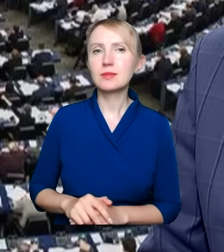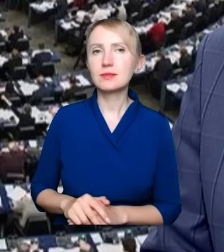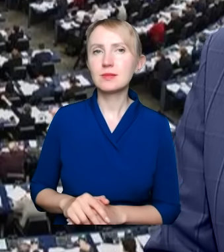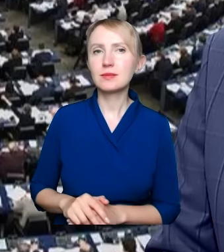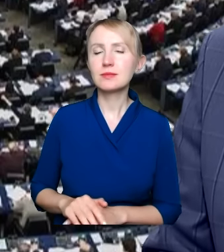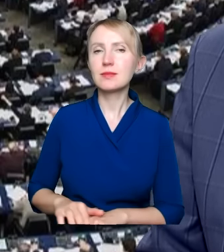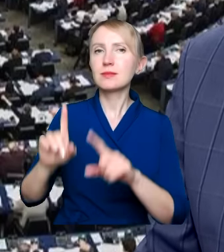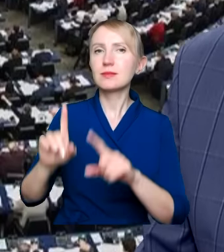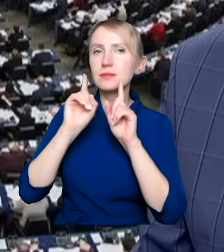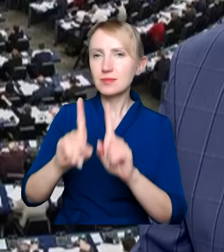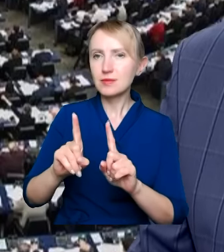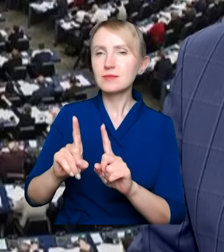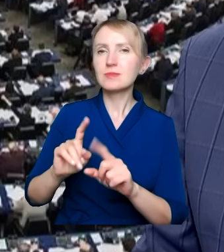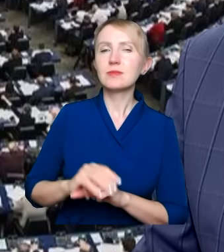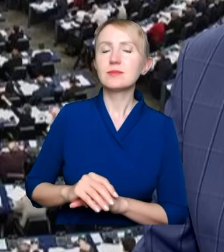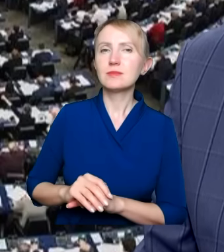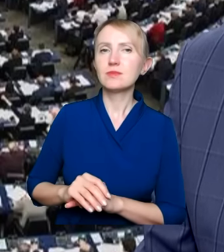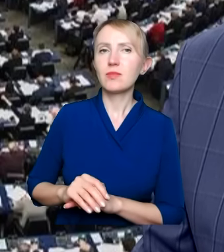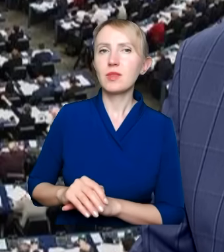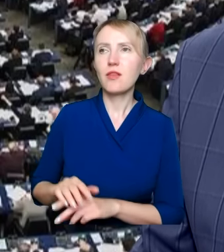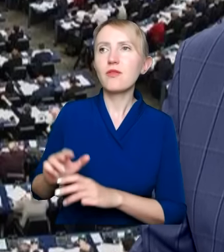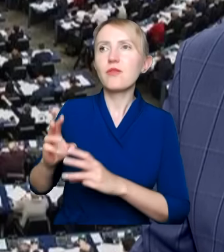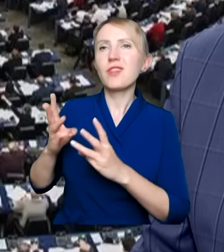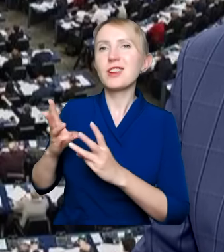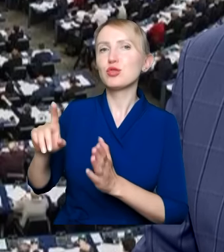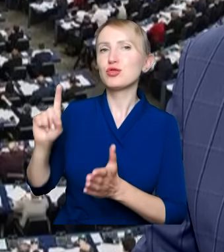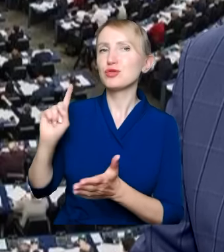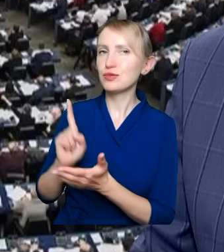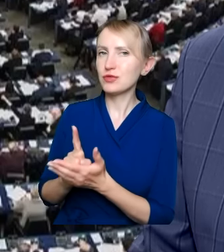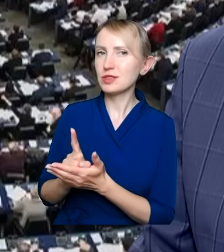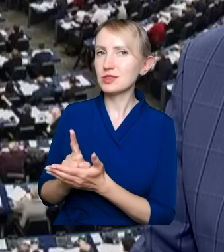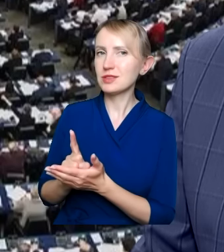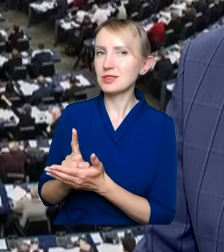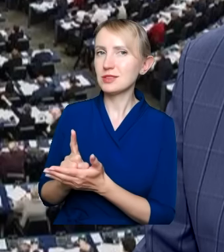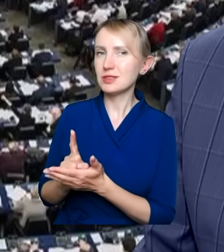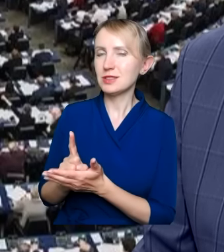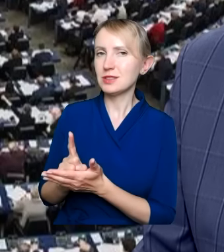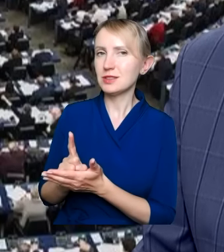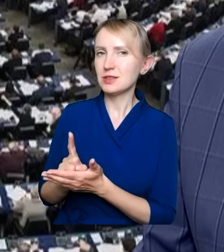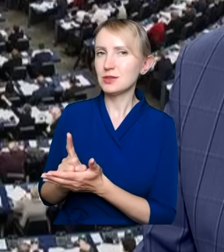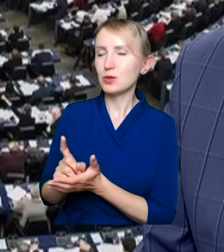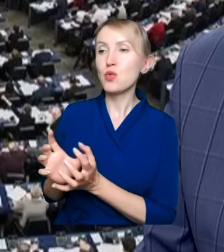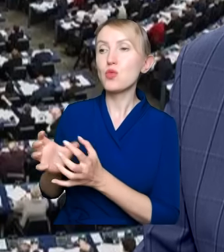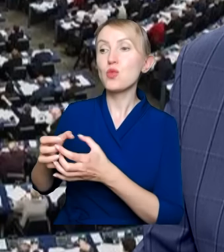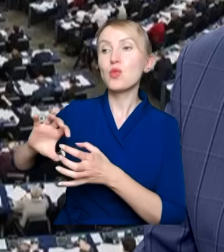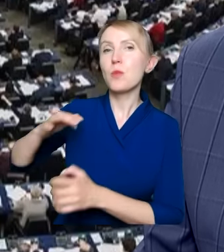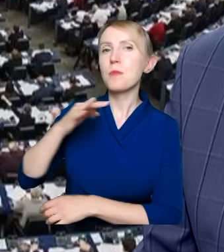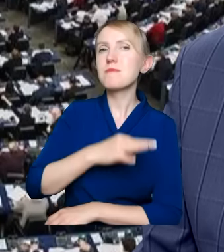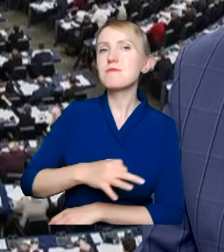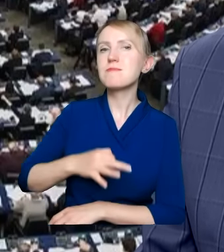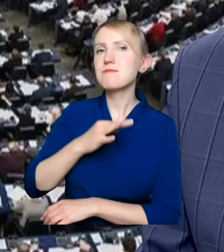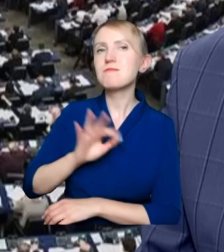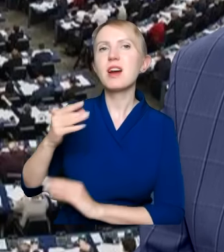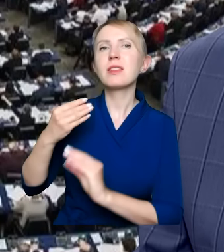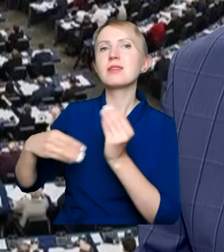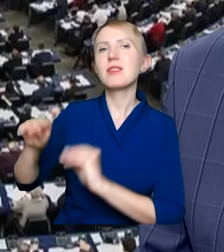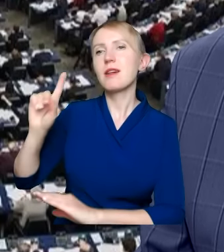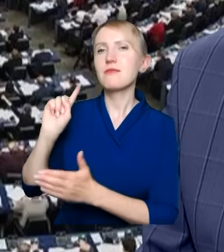w kategoriach wagi Zwycięstwa mamy to ugrupowanie które niosło największy